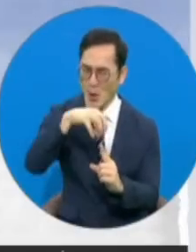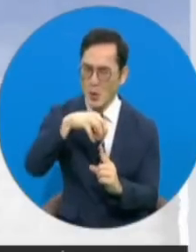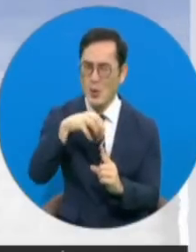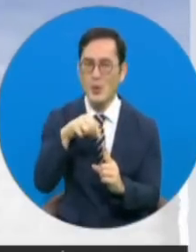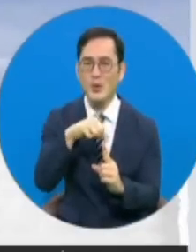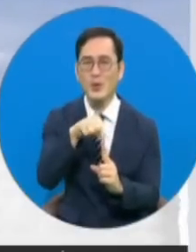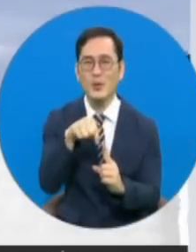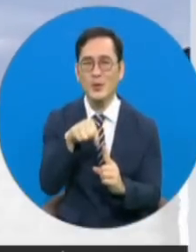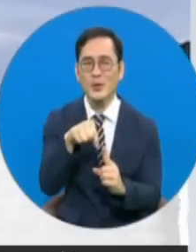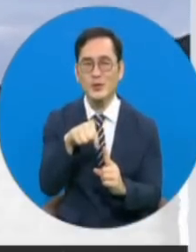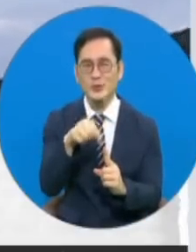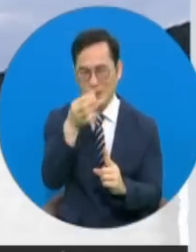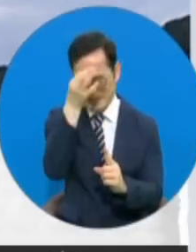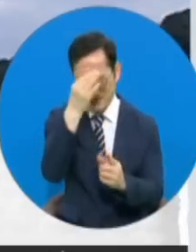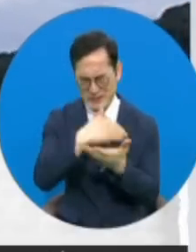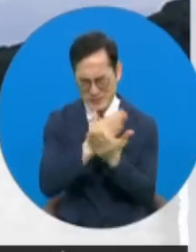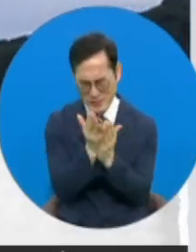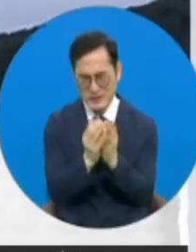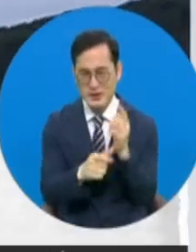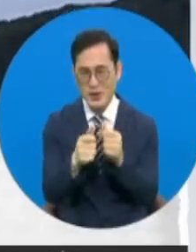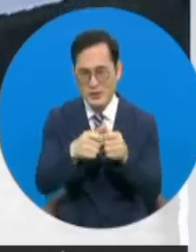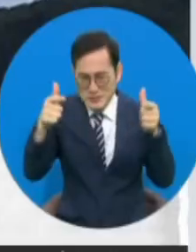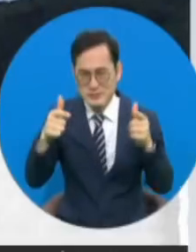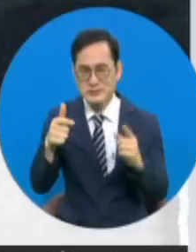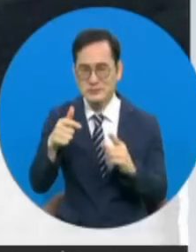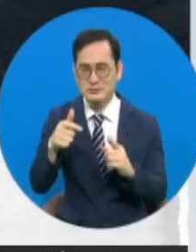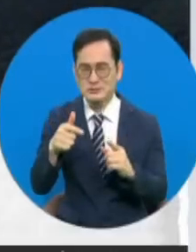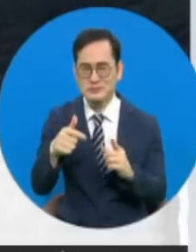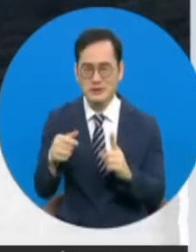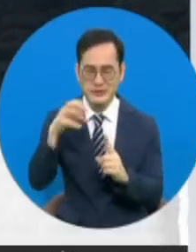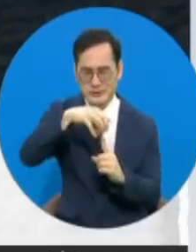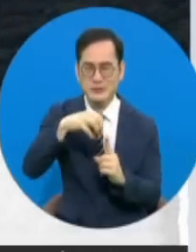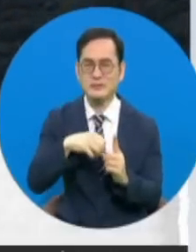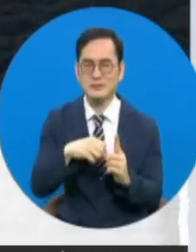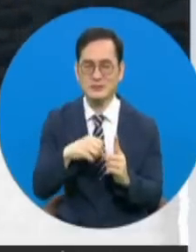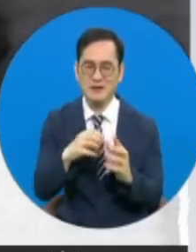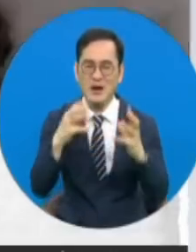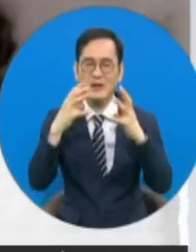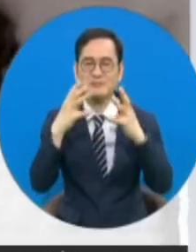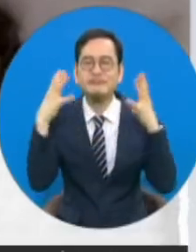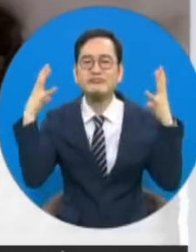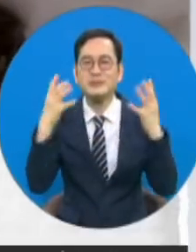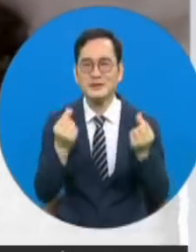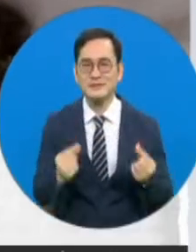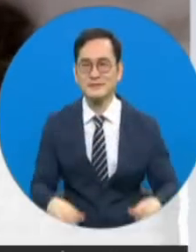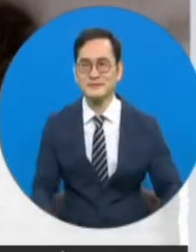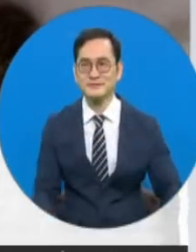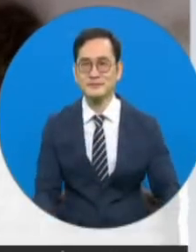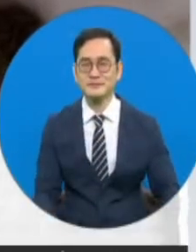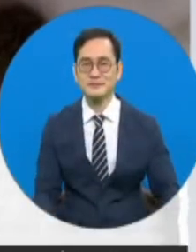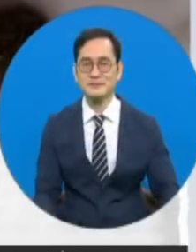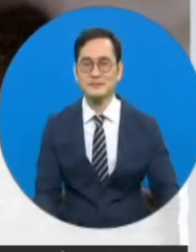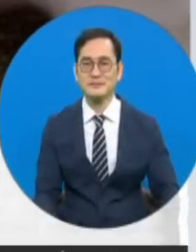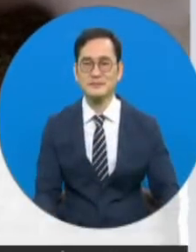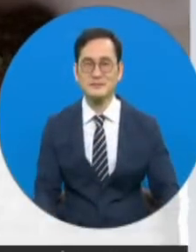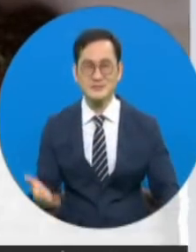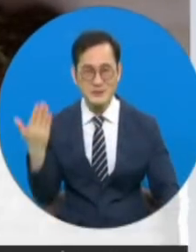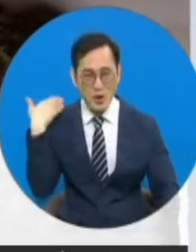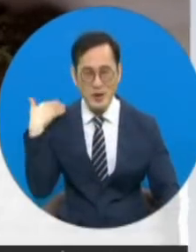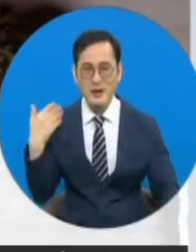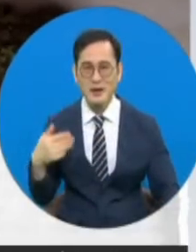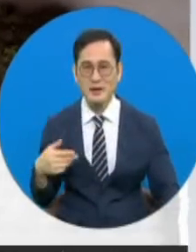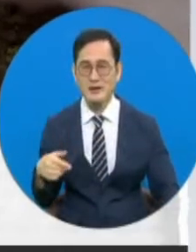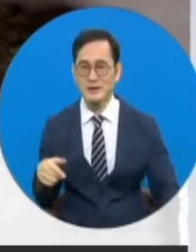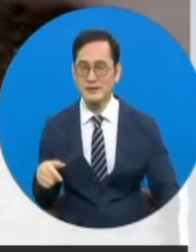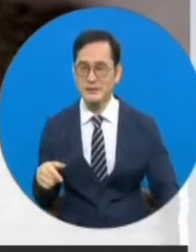넣겠다는 그런 그 나름대로 계획이 있었던 것 같습니다 과거에 그 2016년에 발사된 것이나 2012년도에 봤을 때 됐던 우주